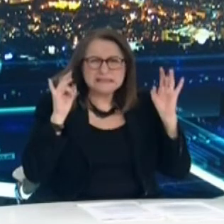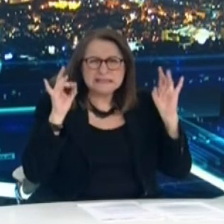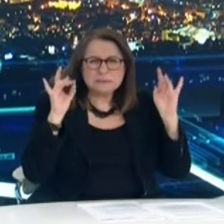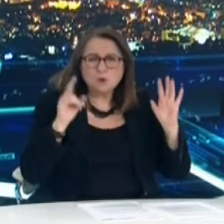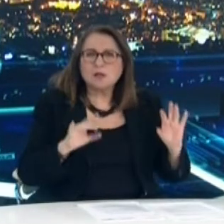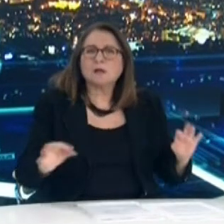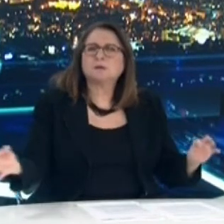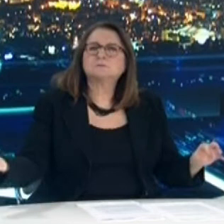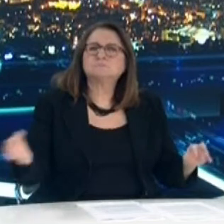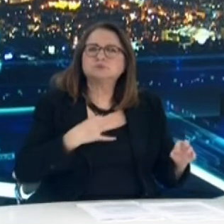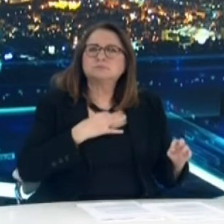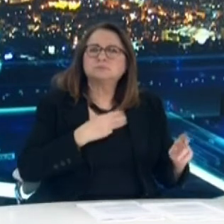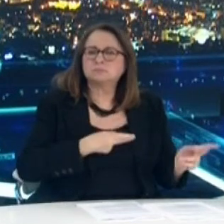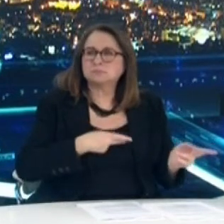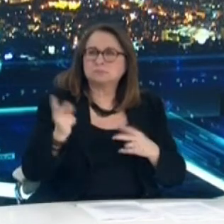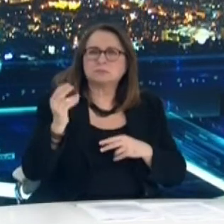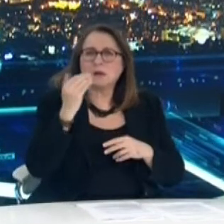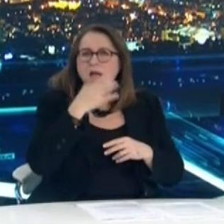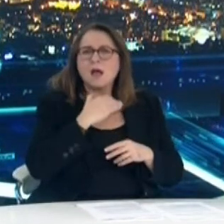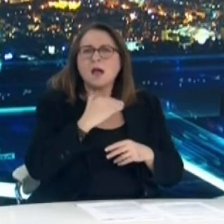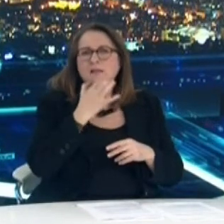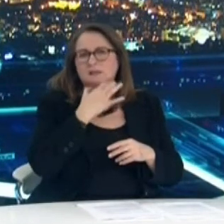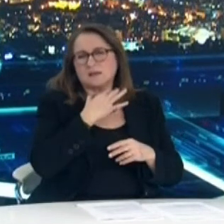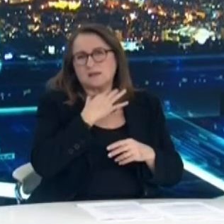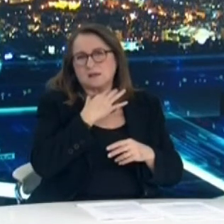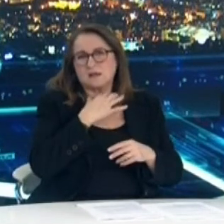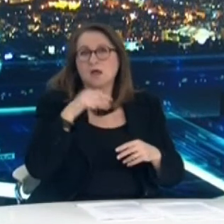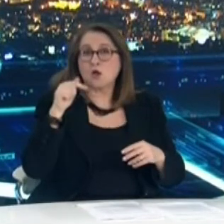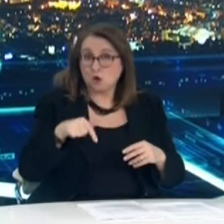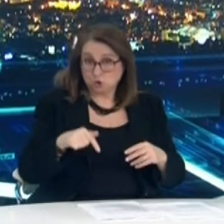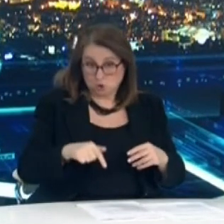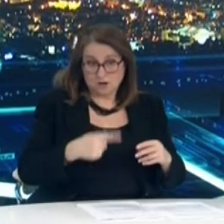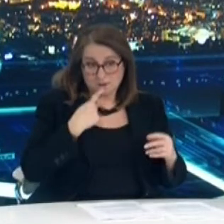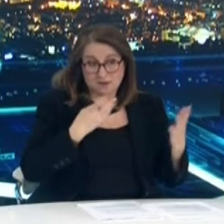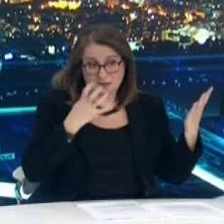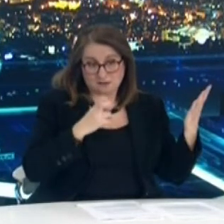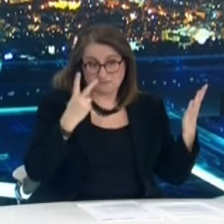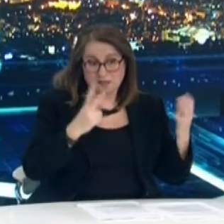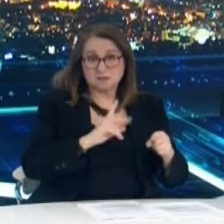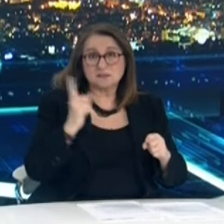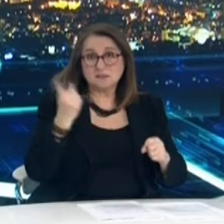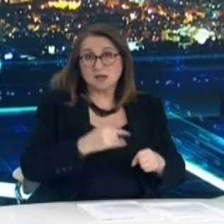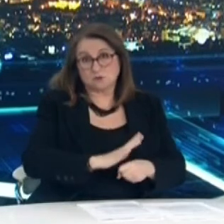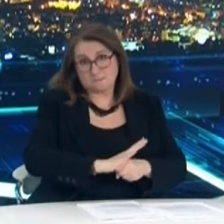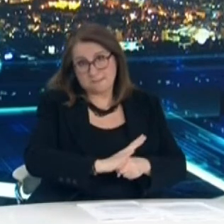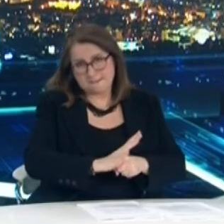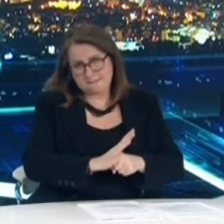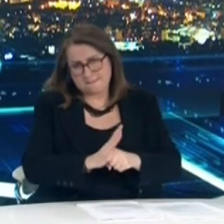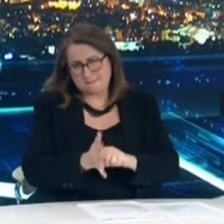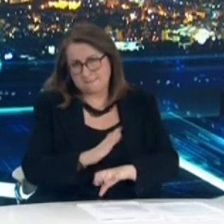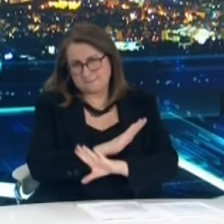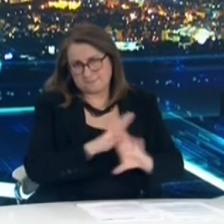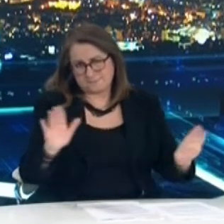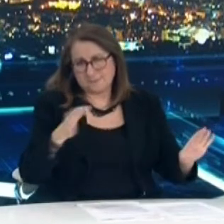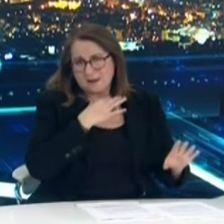στο 87%, όπως είπε και η κυρία Παπαευαγγέλου. Τις επόμενες ημέρες και νέες κλίνες σε μονάδες εντατικής